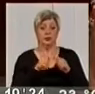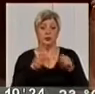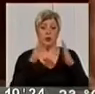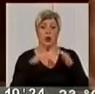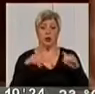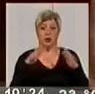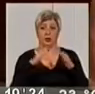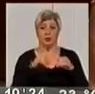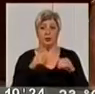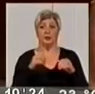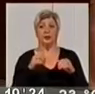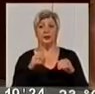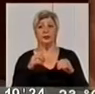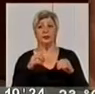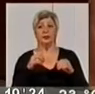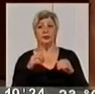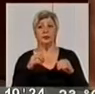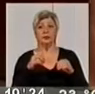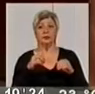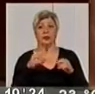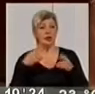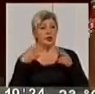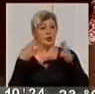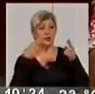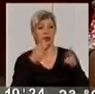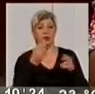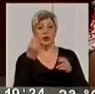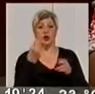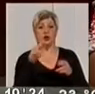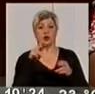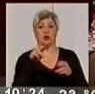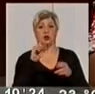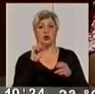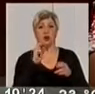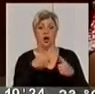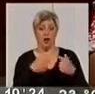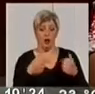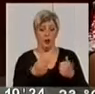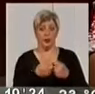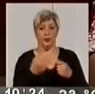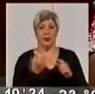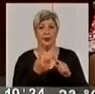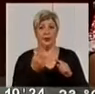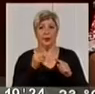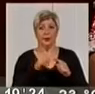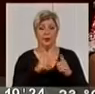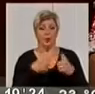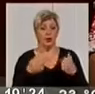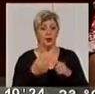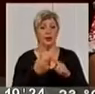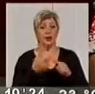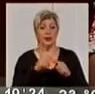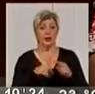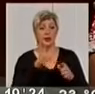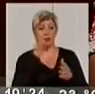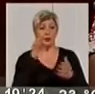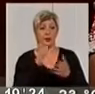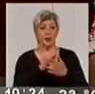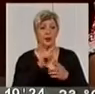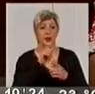цих 20, виїде штаб, це будуть органи, які відповідають за безпеку пожежну,